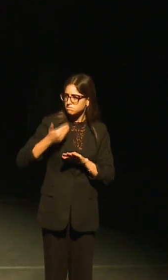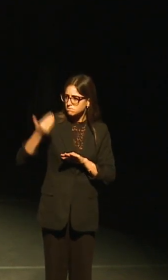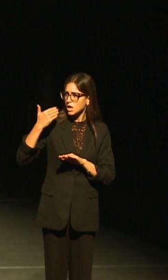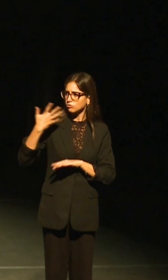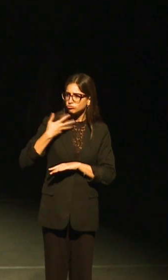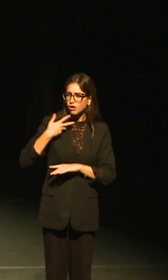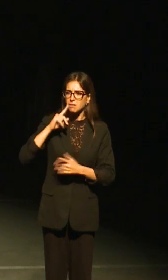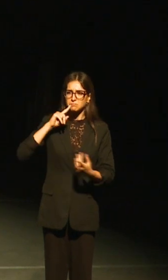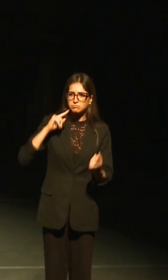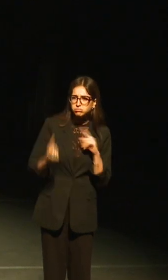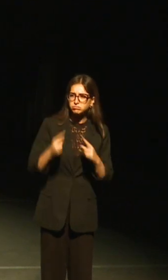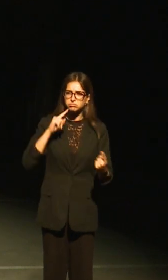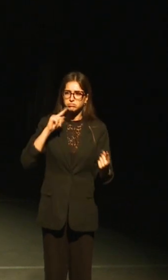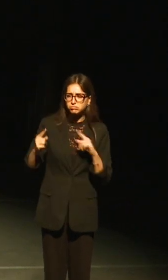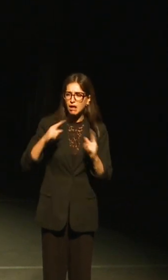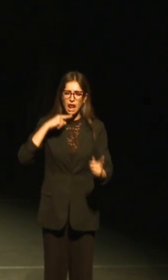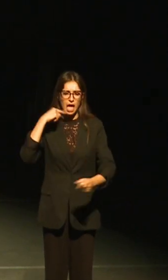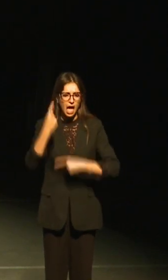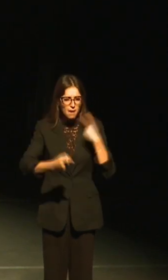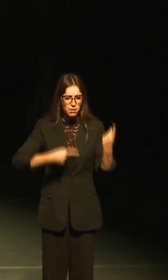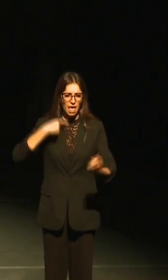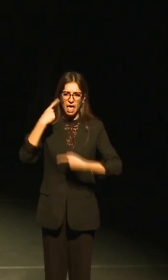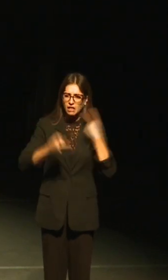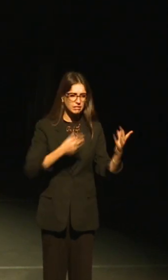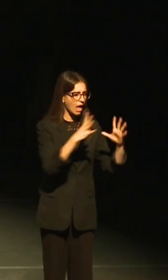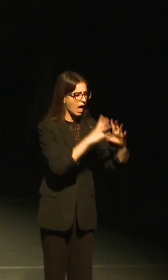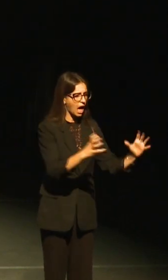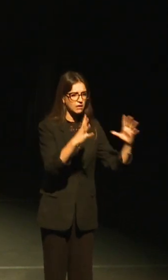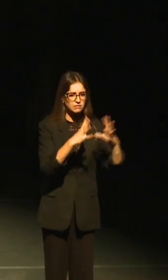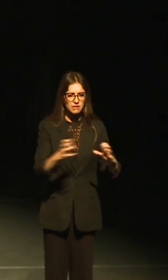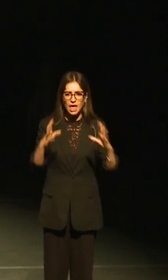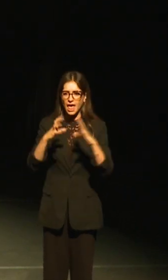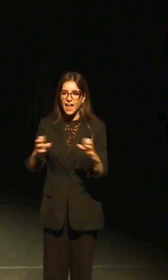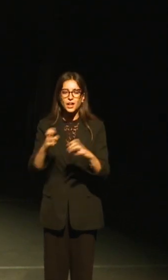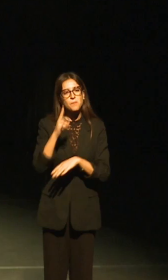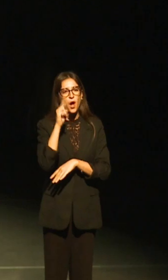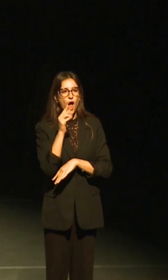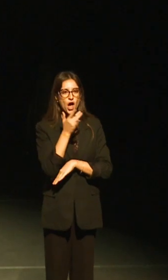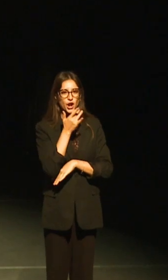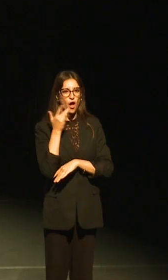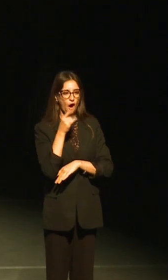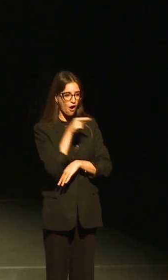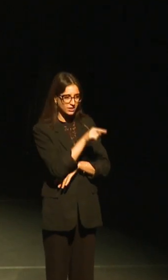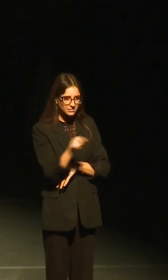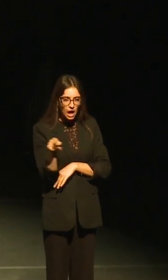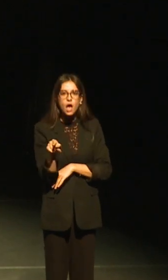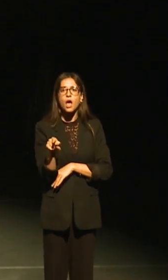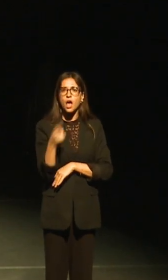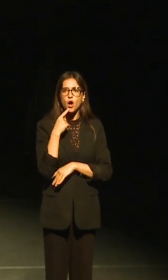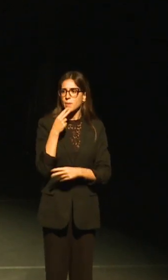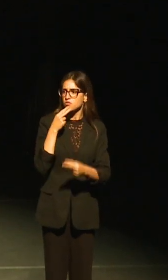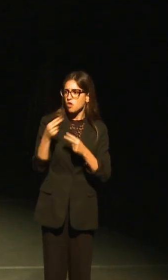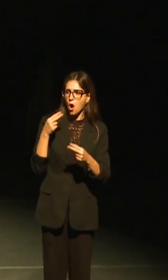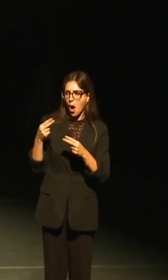una polemica sulle aziende che si dipingono di rose quelle parole che non mi appartengono più in corso